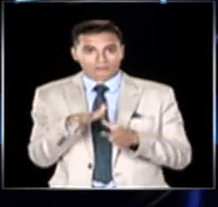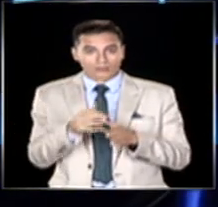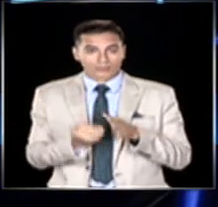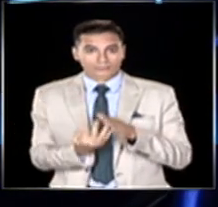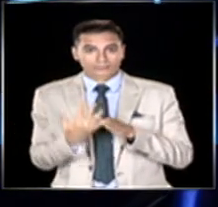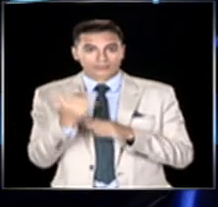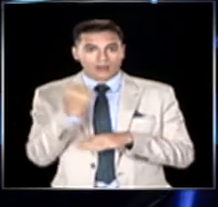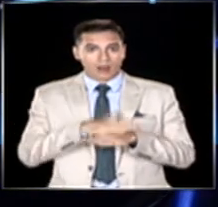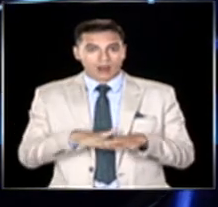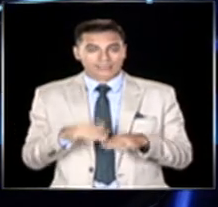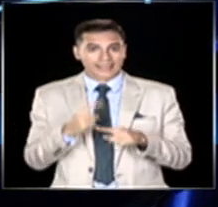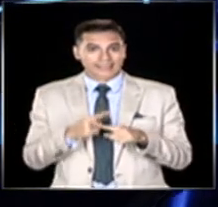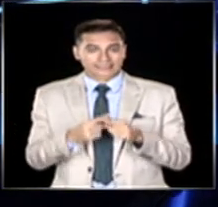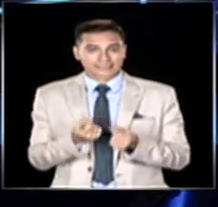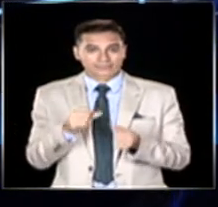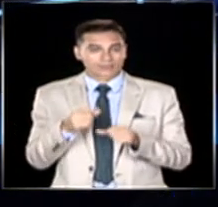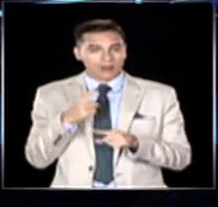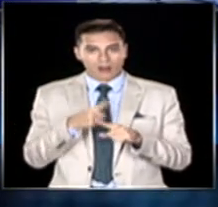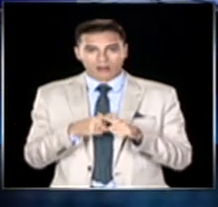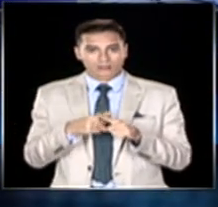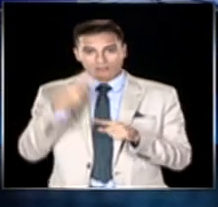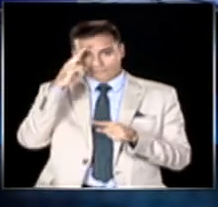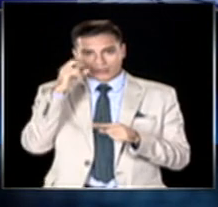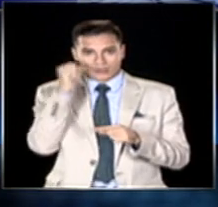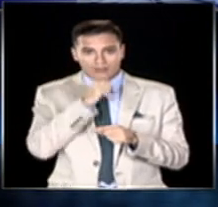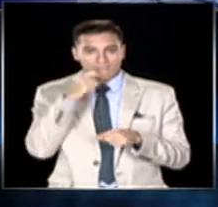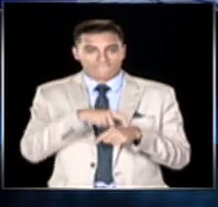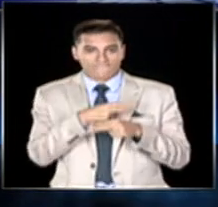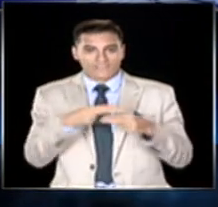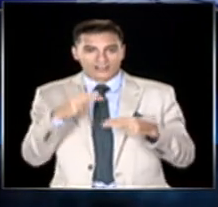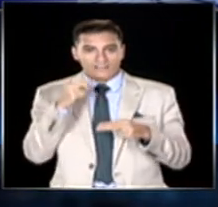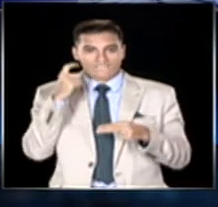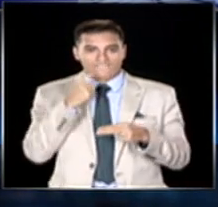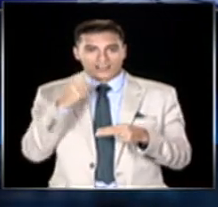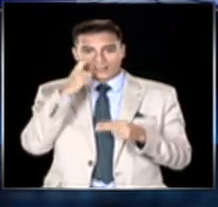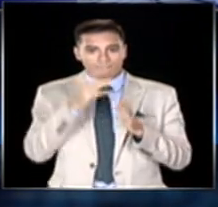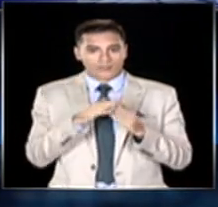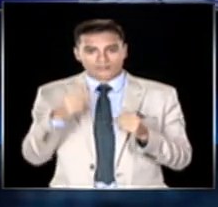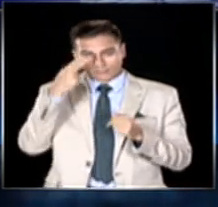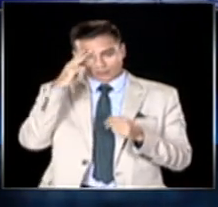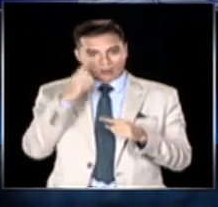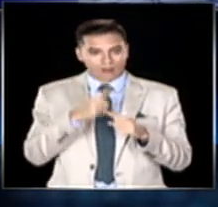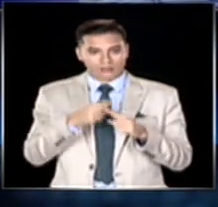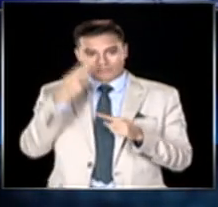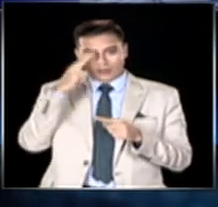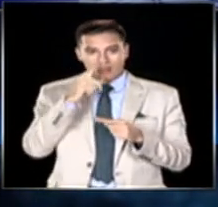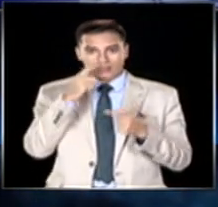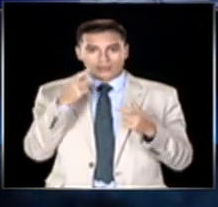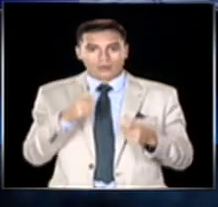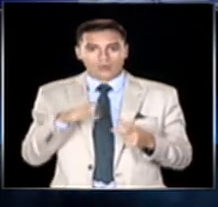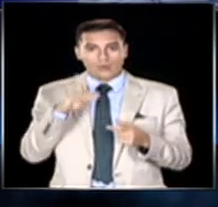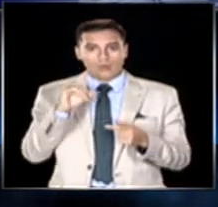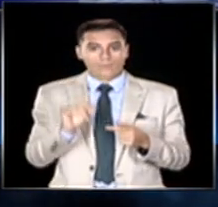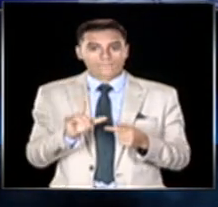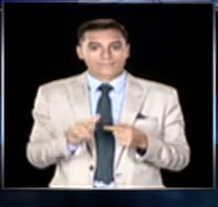غلط. فترة مستهلة يغنيها الفنان مصري، فمن هو؟ بوس. ما هي اللغة الرسمية في دولة كولومبيا؟